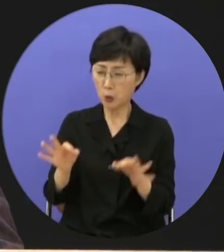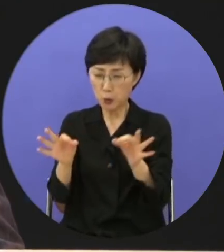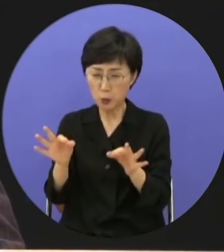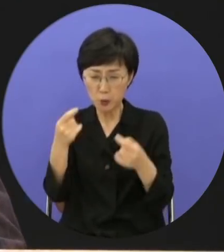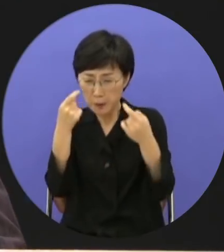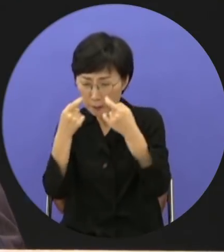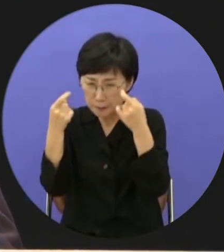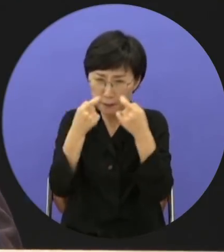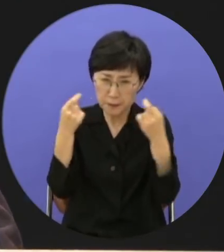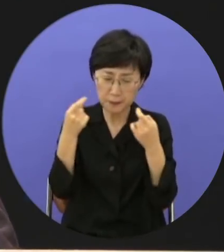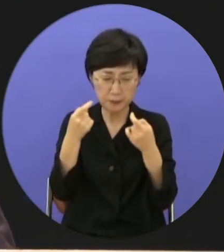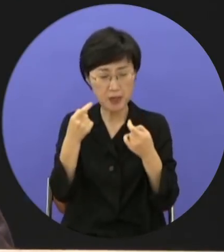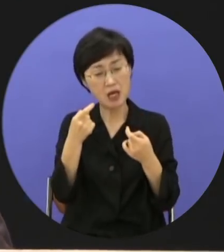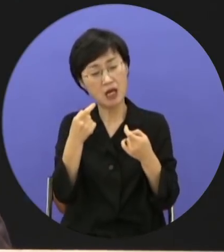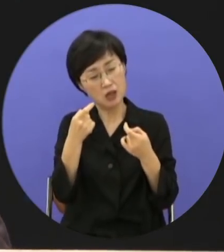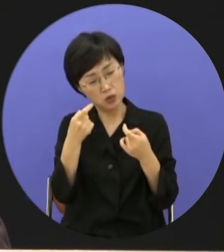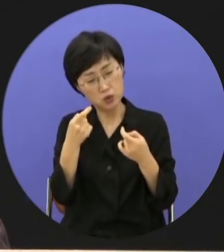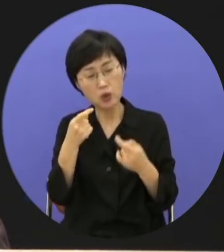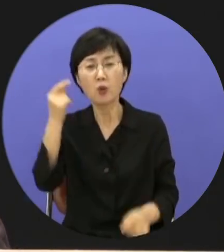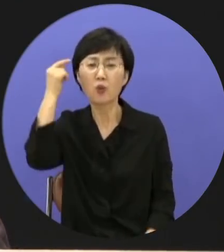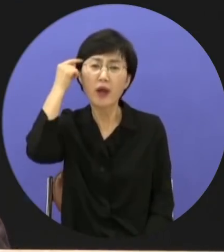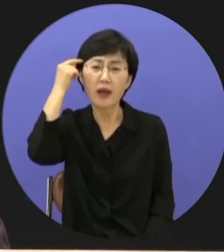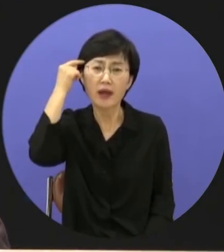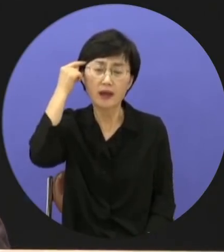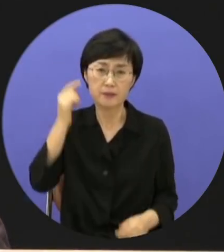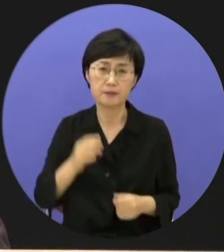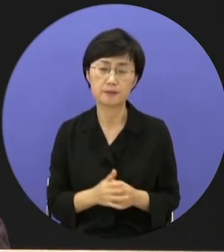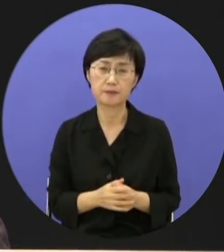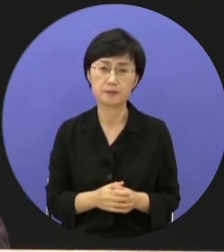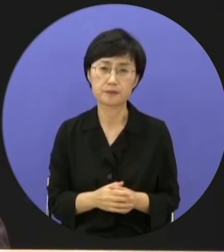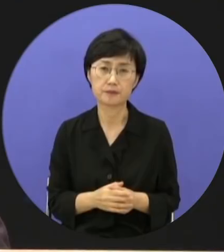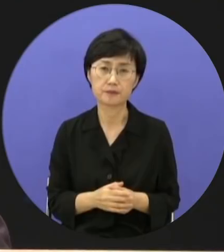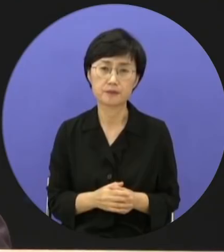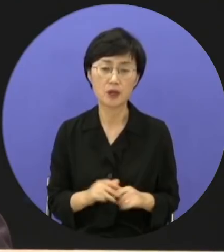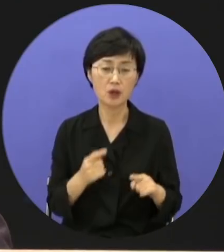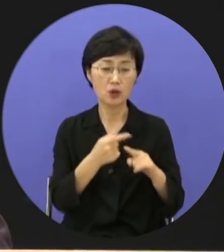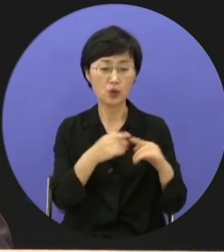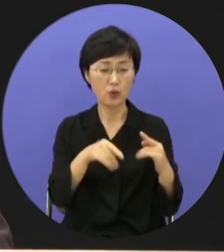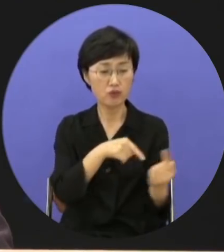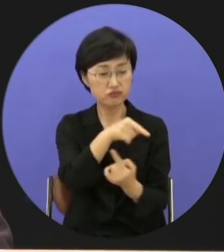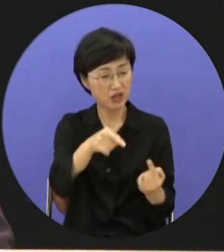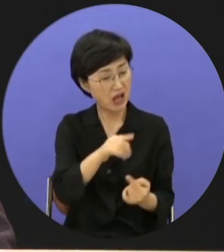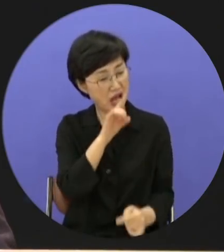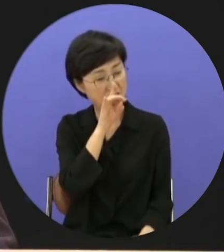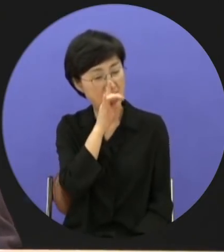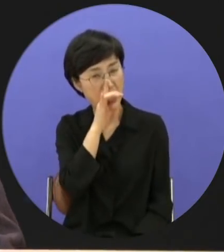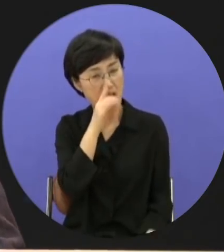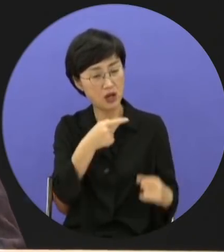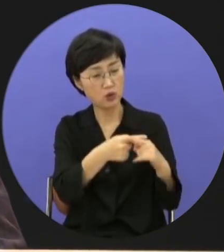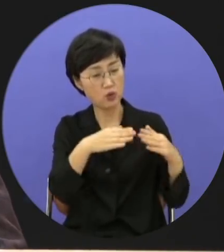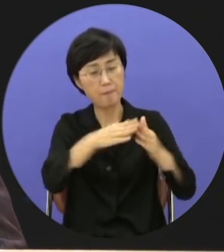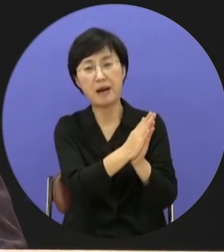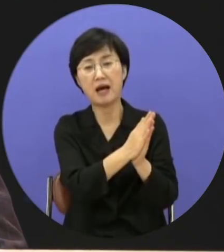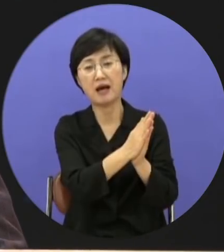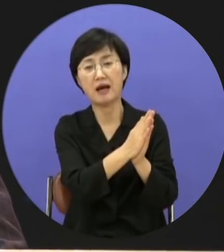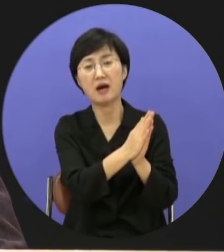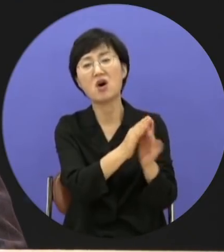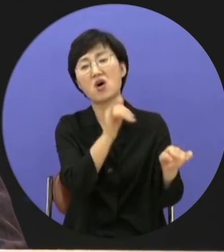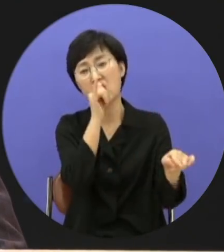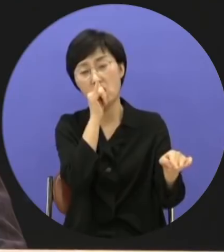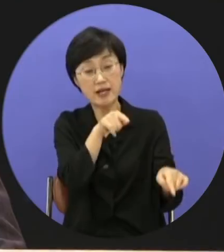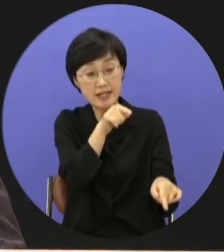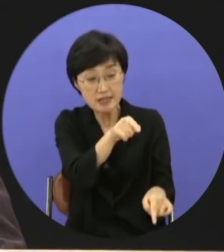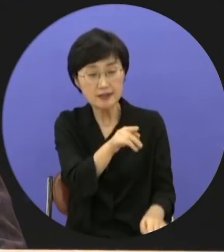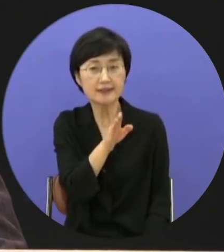wrestling just to merely make ends meet and survive. 교회 문 닫고 있어요. The churches are closing down. 진짜 걱정해야